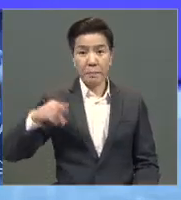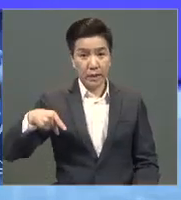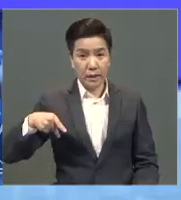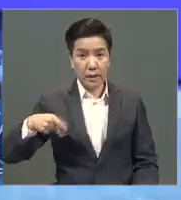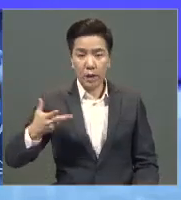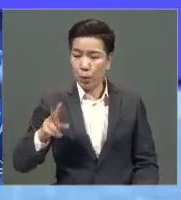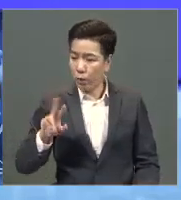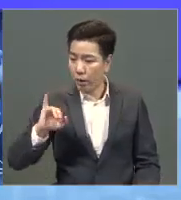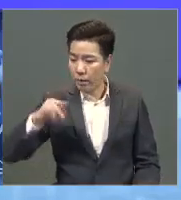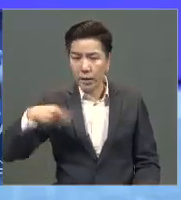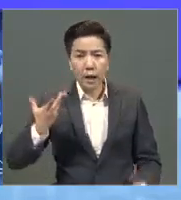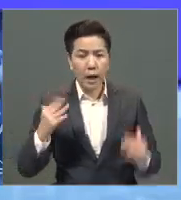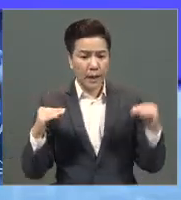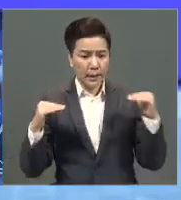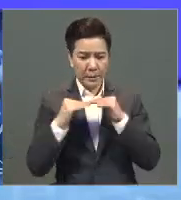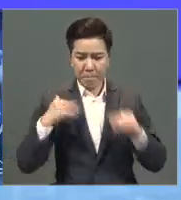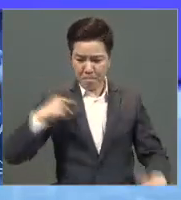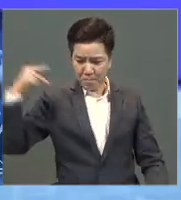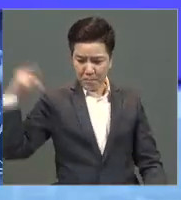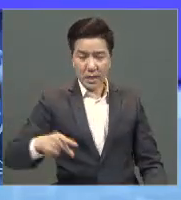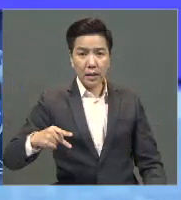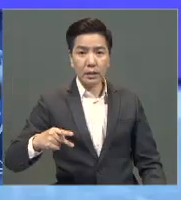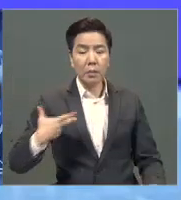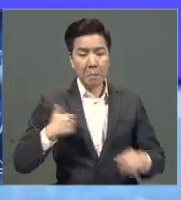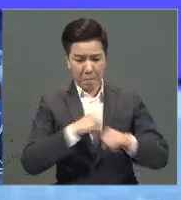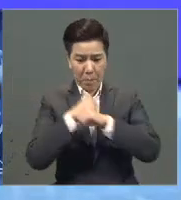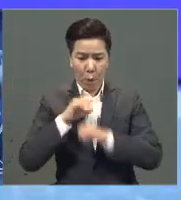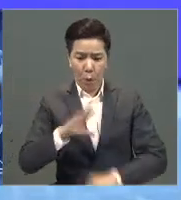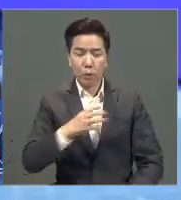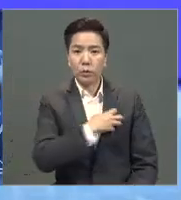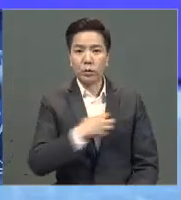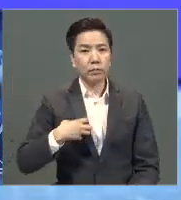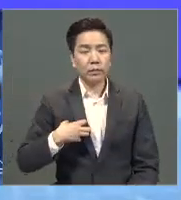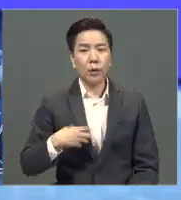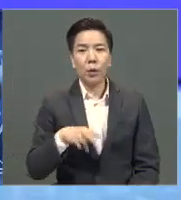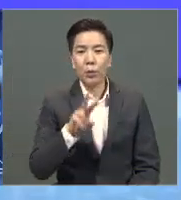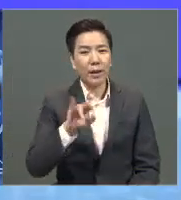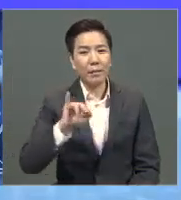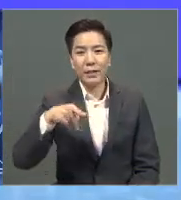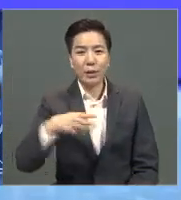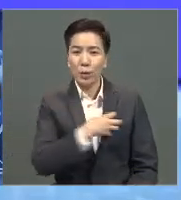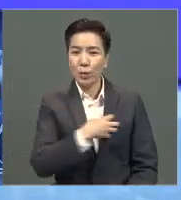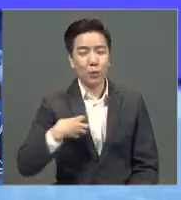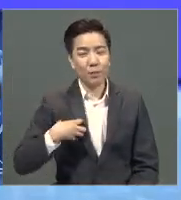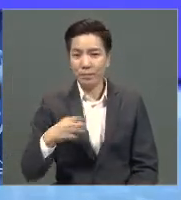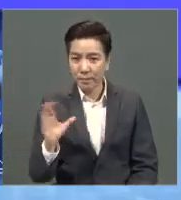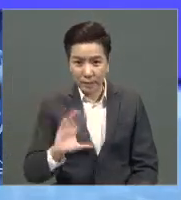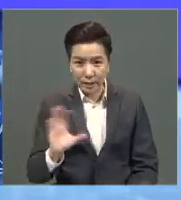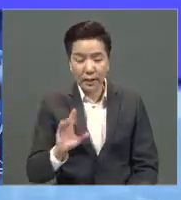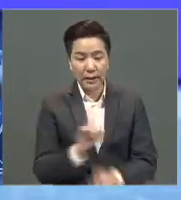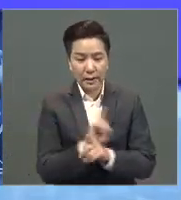าพูดถึงเรื่องเอกสิทธิ์ความคุ้มกันนะฮะขออนุญาตเรียนว่านักการทูตไม่ใช่ VIP นะฮะแต่นักการทูต